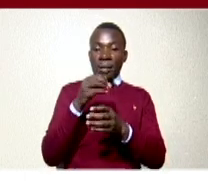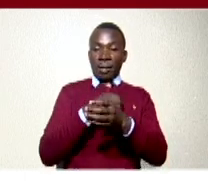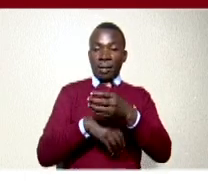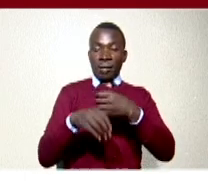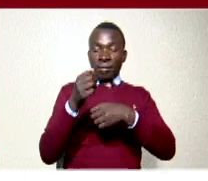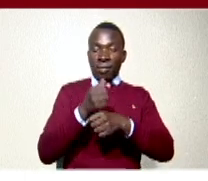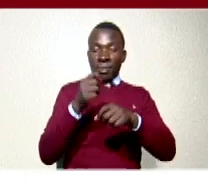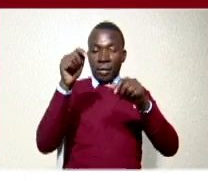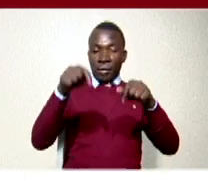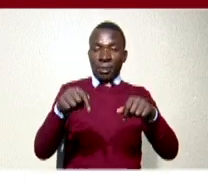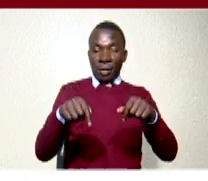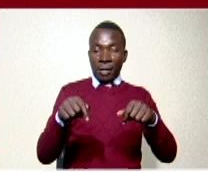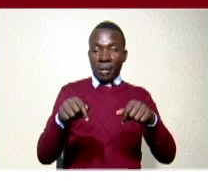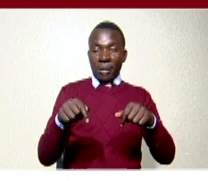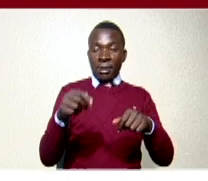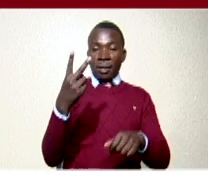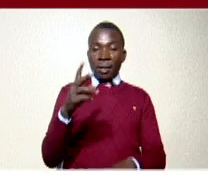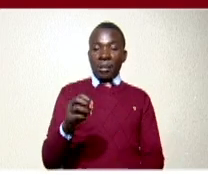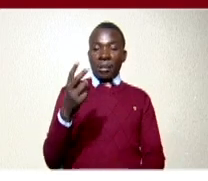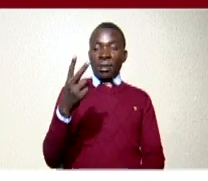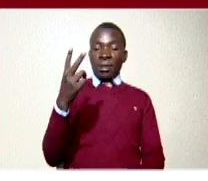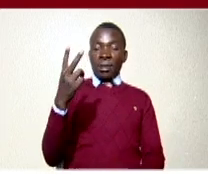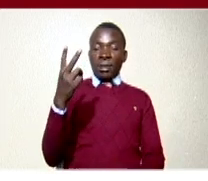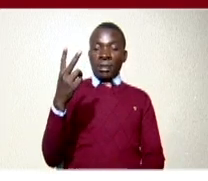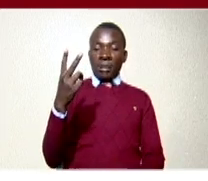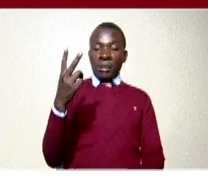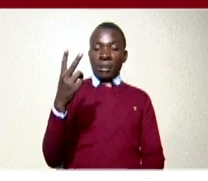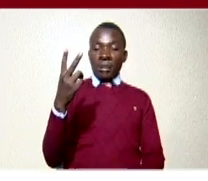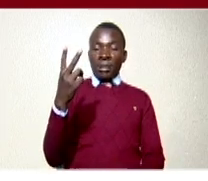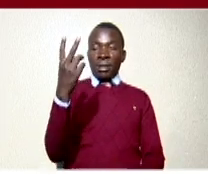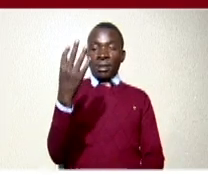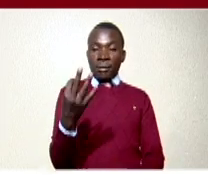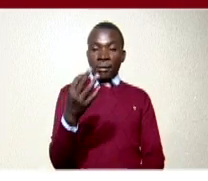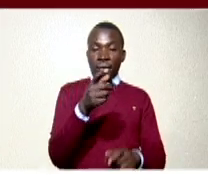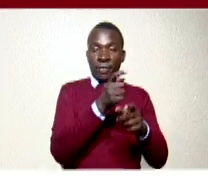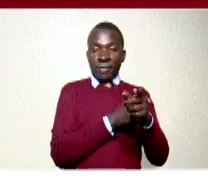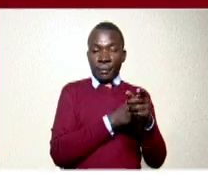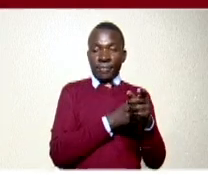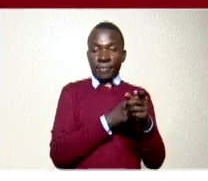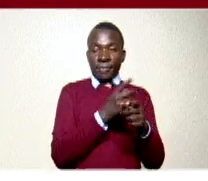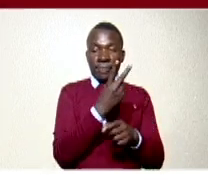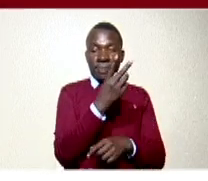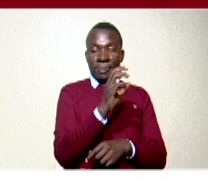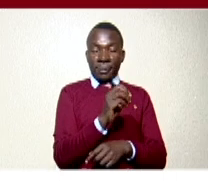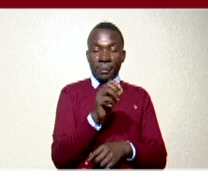Muri uyu mwaka wa 2023 ni 2023 bivuye kuri